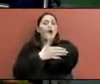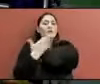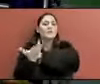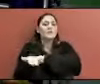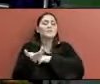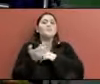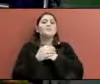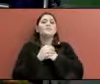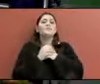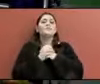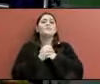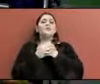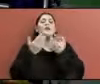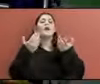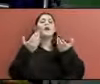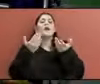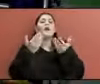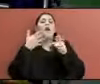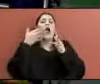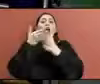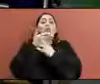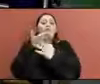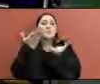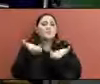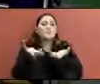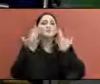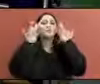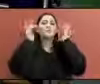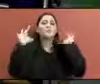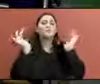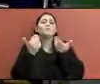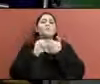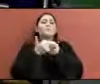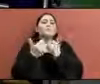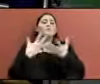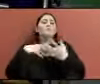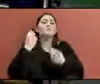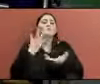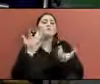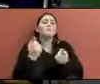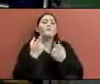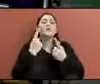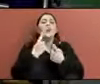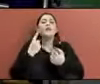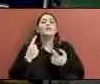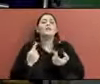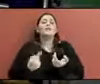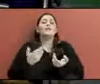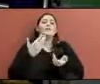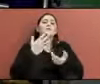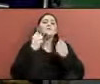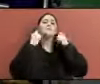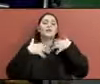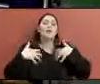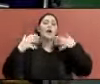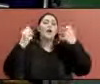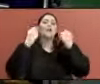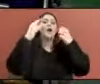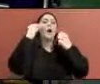erişebilirlik, kültür bakımında. Bunları açmak istersek, tek tek mesela sağlık anlamında